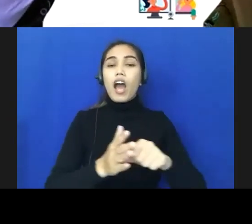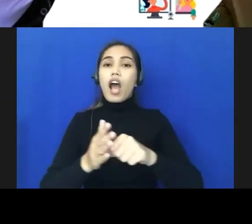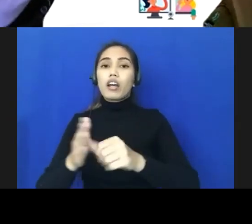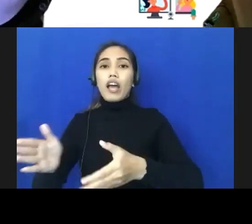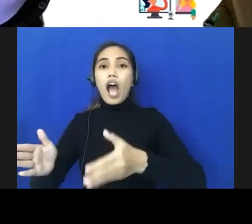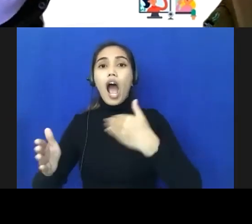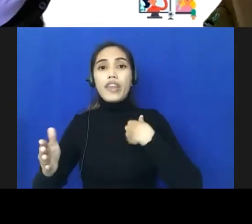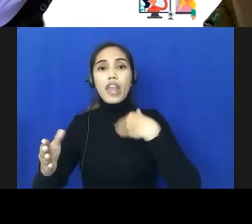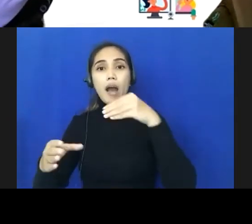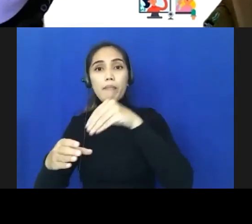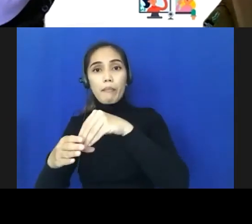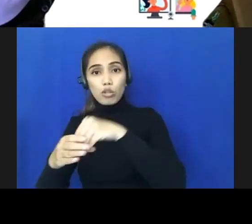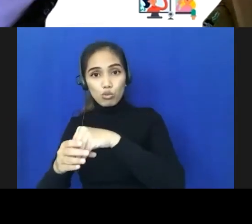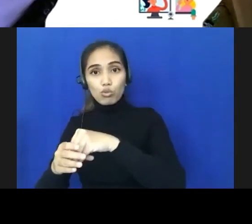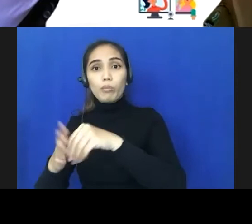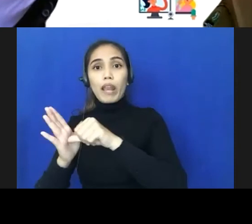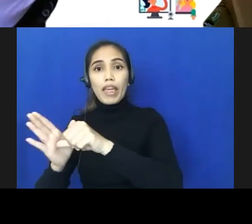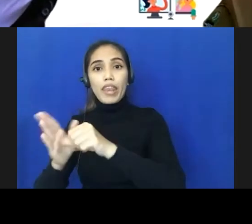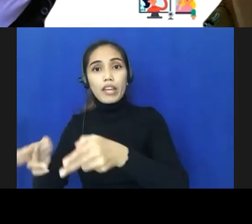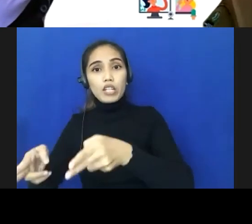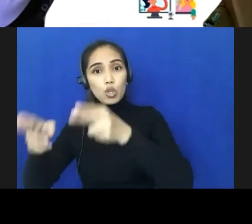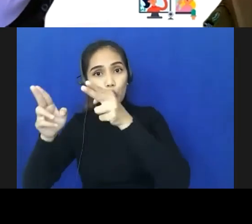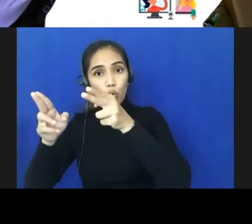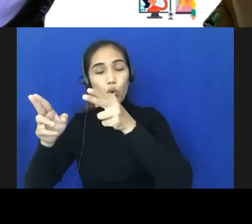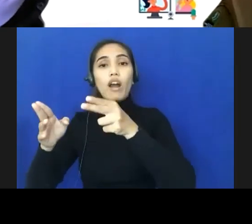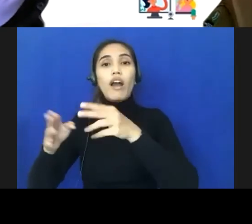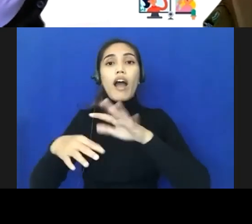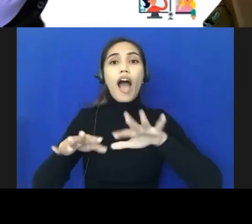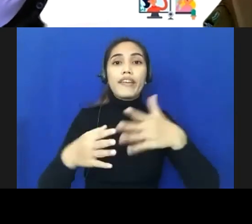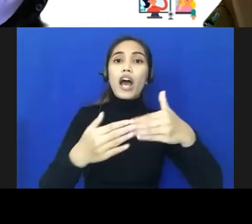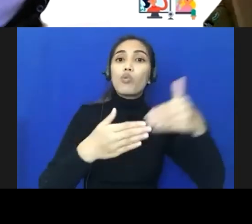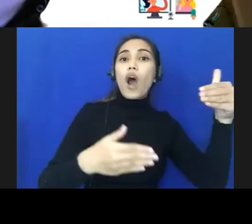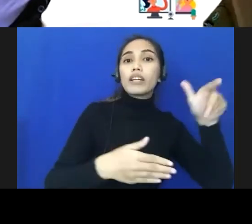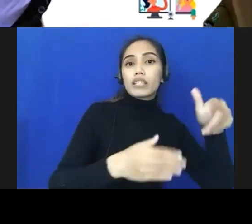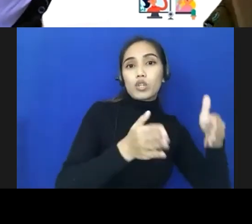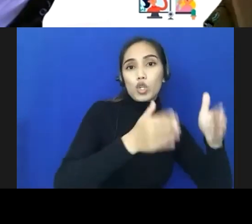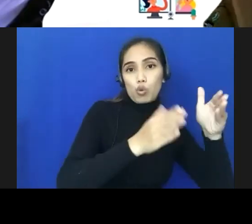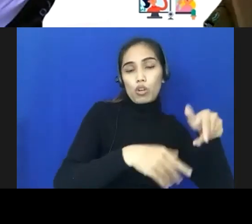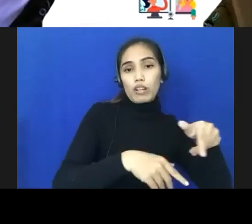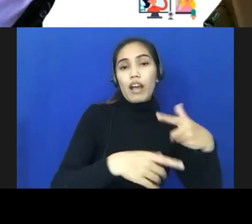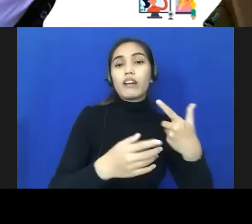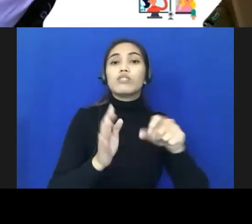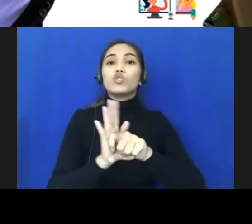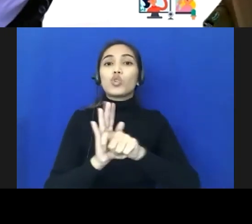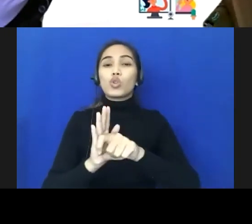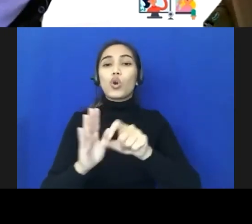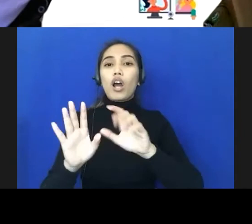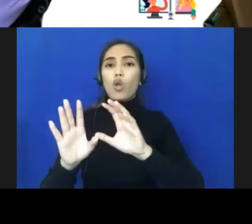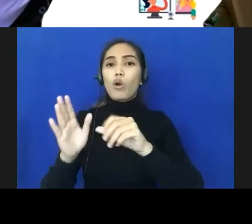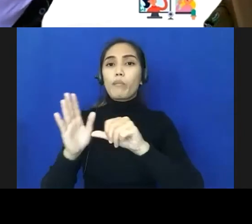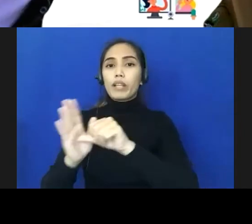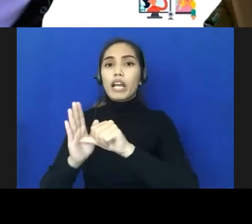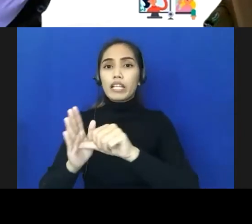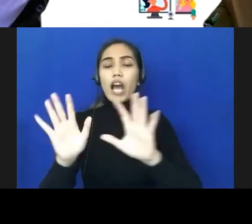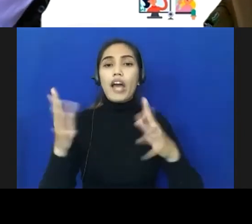gedung. Untuk pelayanan di dalam gedung, kita maksimalkan memakai media komunikasi seperti WA group, kemudian